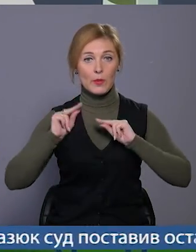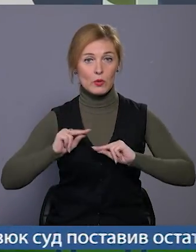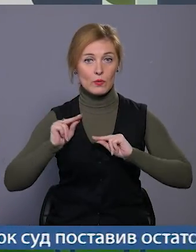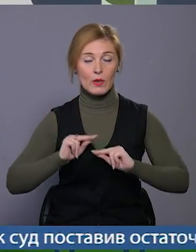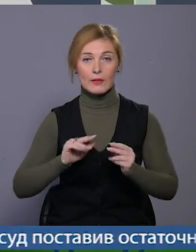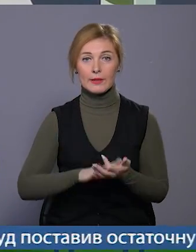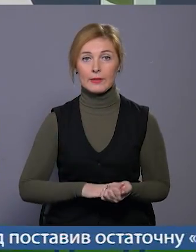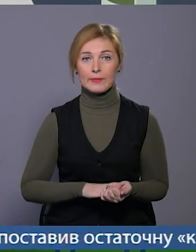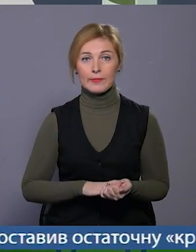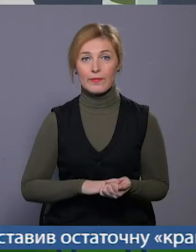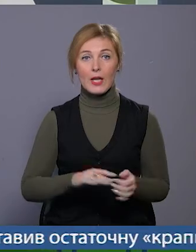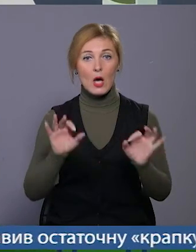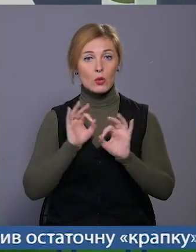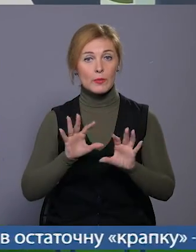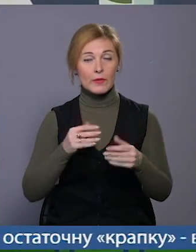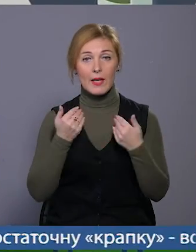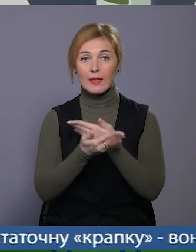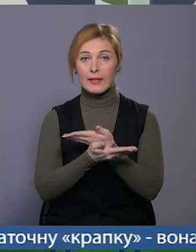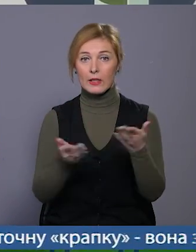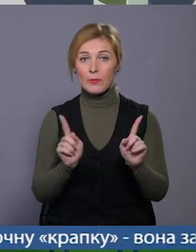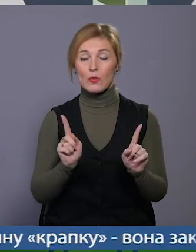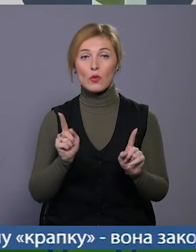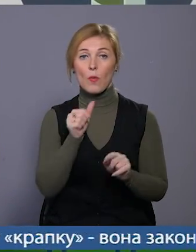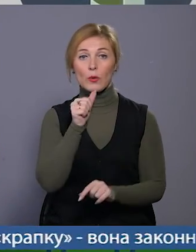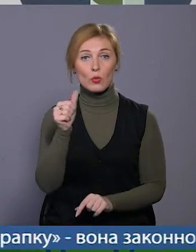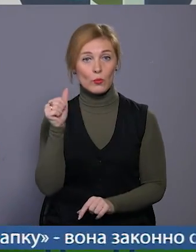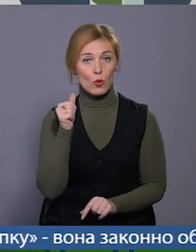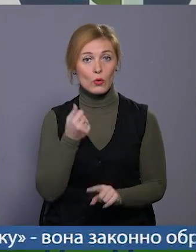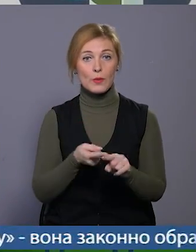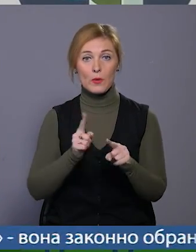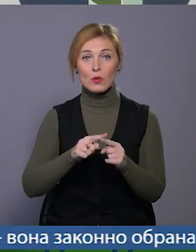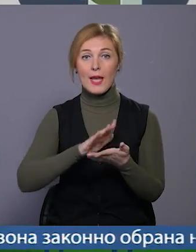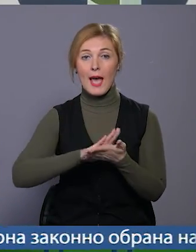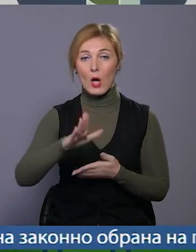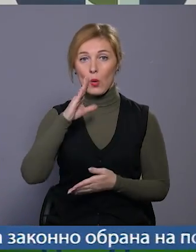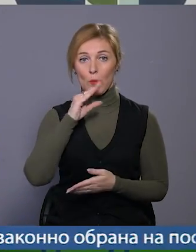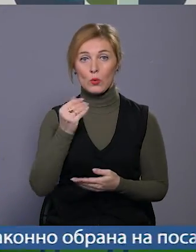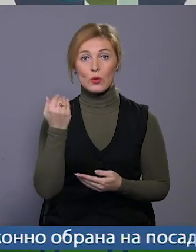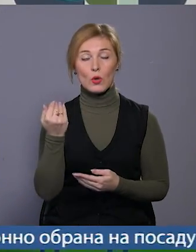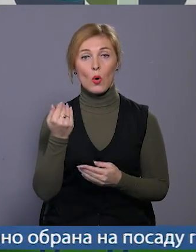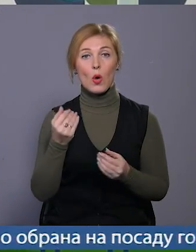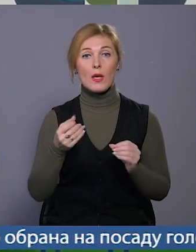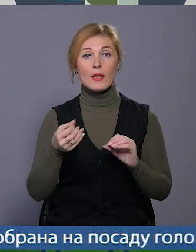з старостинських округів. Розповідали їм ще в минулому році про екобус, його специфіку роботи і